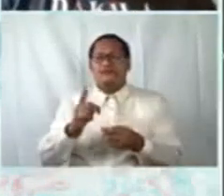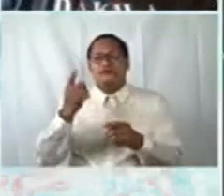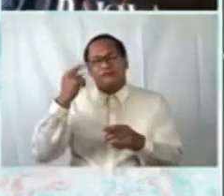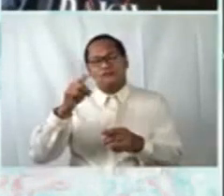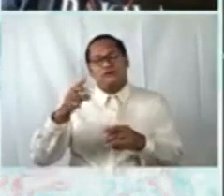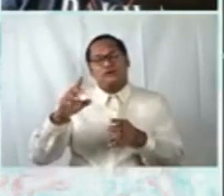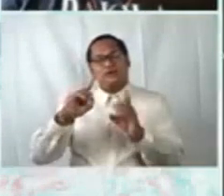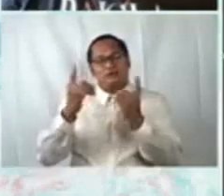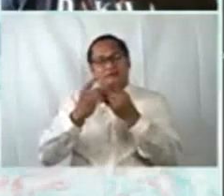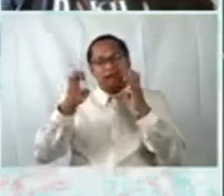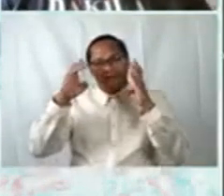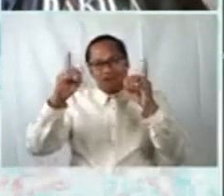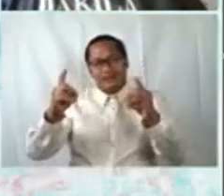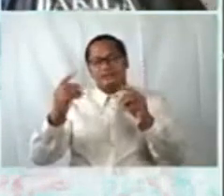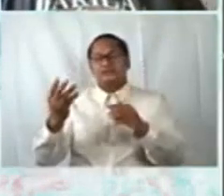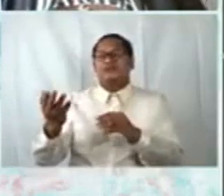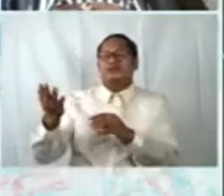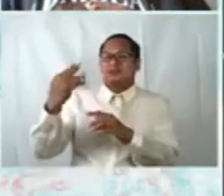mula noong Nobyembre.